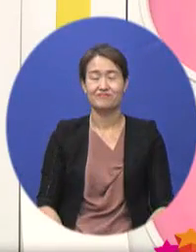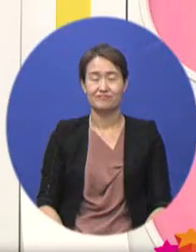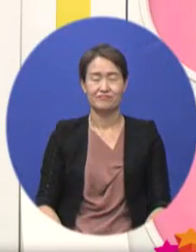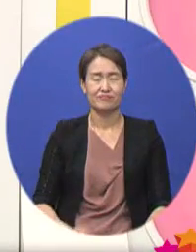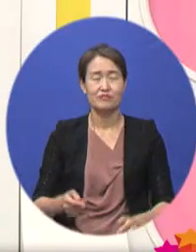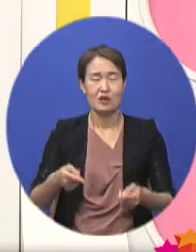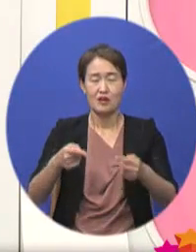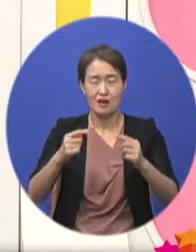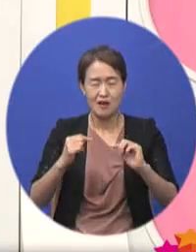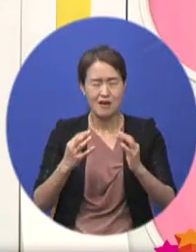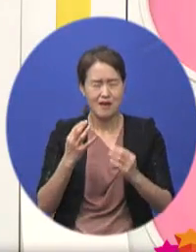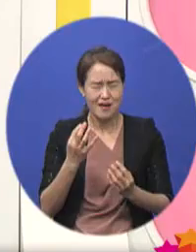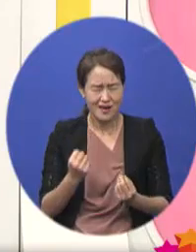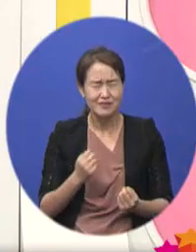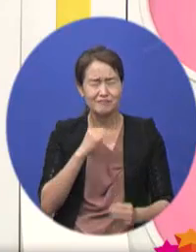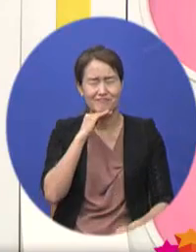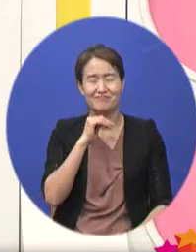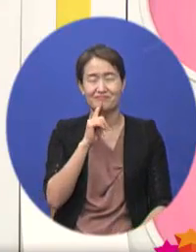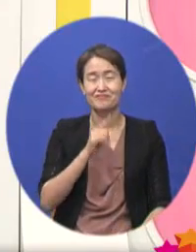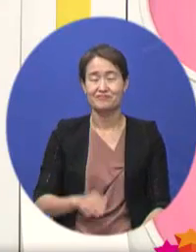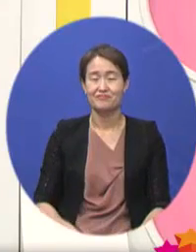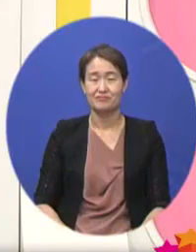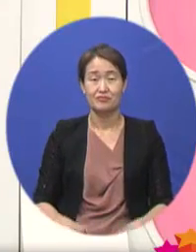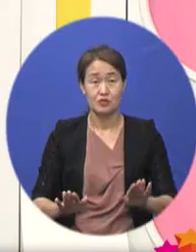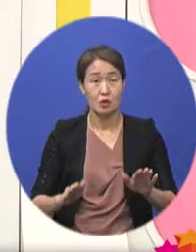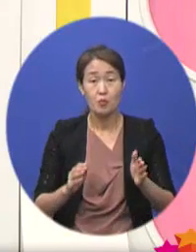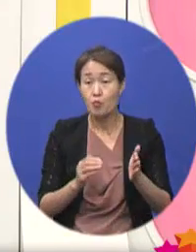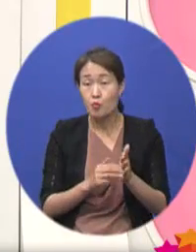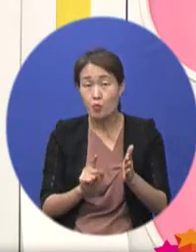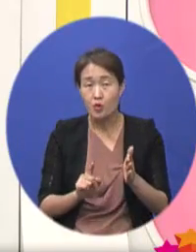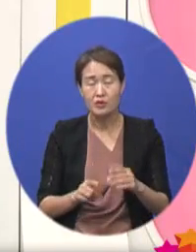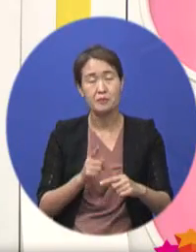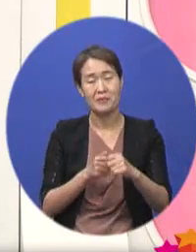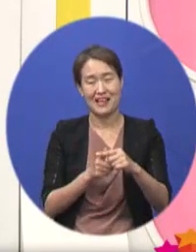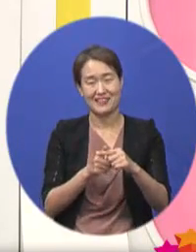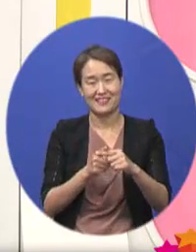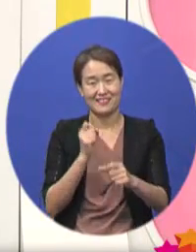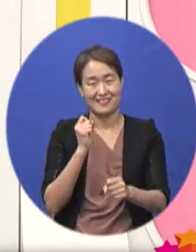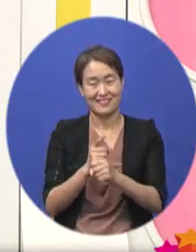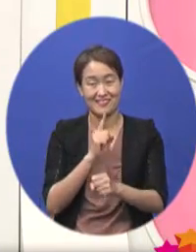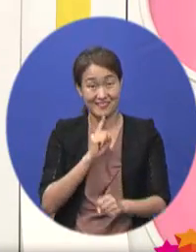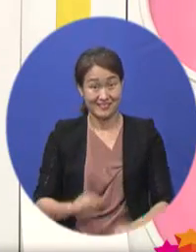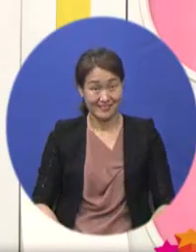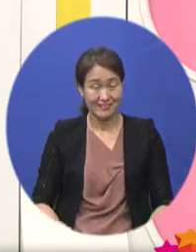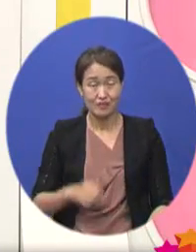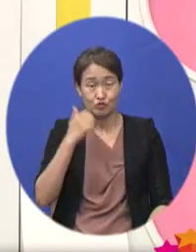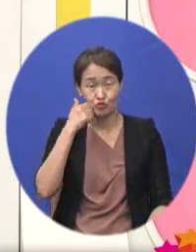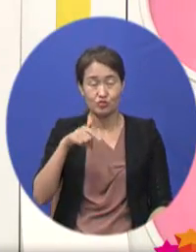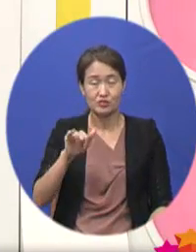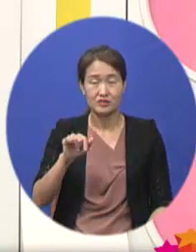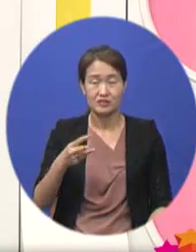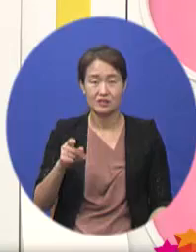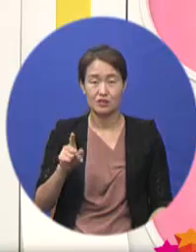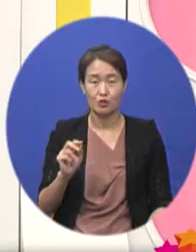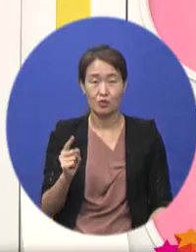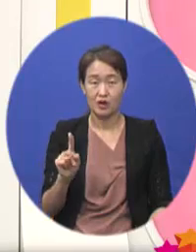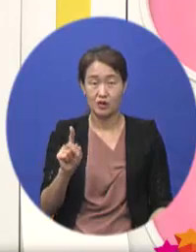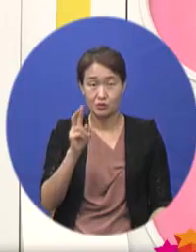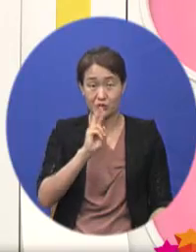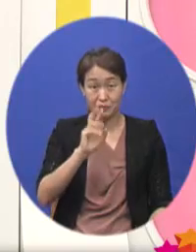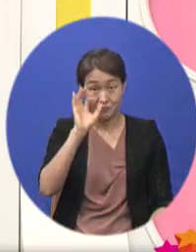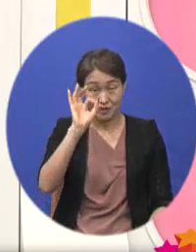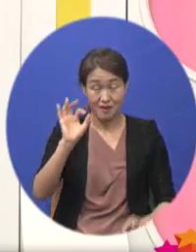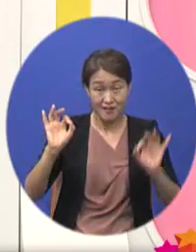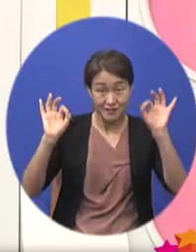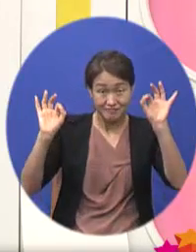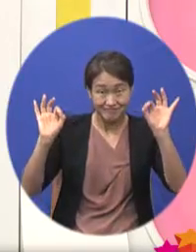많은 참여 기다리겠습니다. 네. 자, 이제 어디까지 왔어요? 자, 이제 반쯤 온 것 같아요. 반쯤 왔으니까 우리 길정아 씨 당신의 여자 한번 듣고 갈까요?